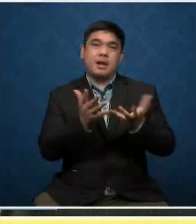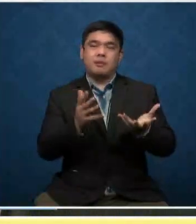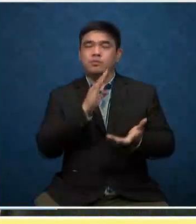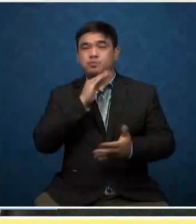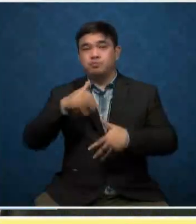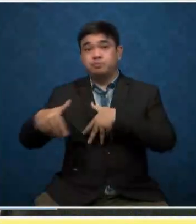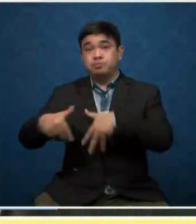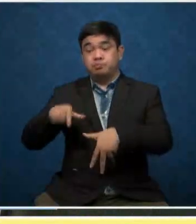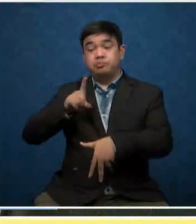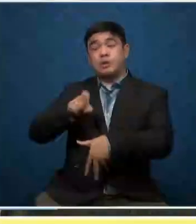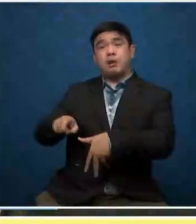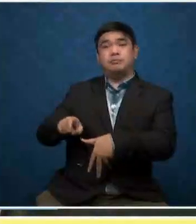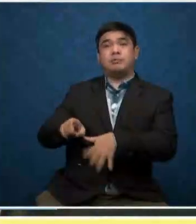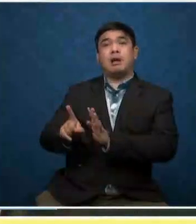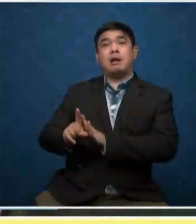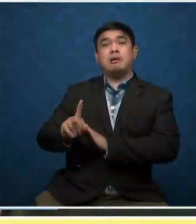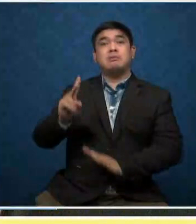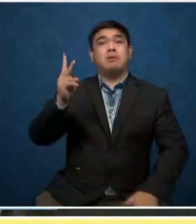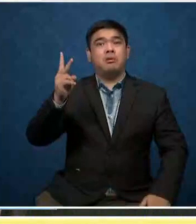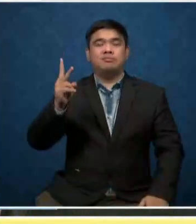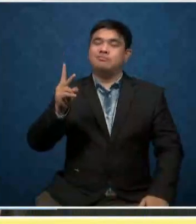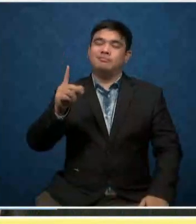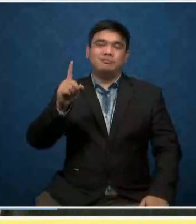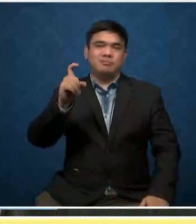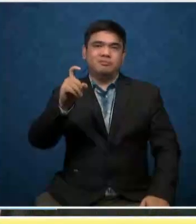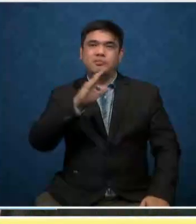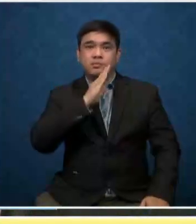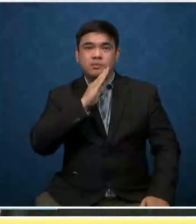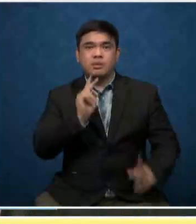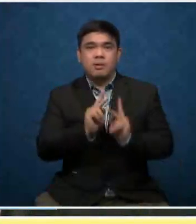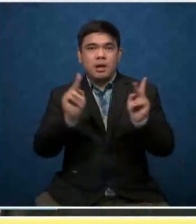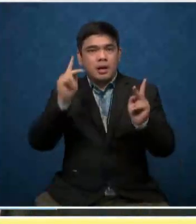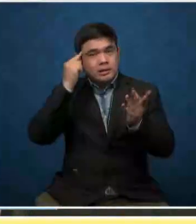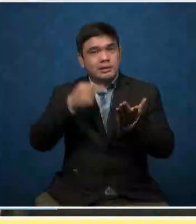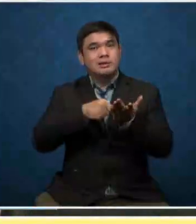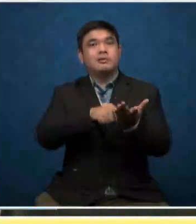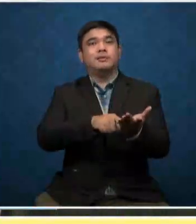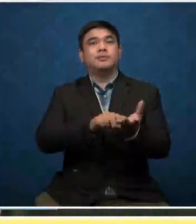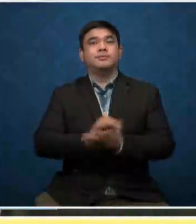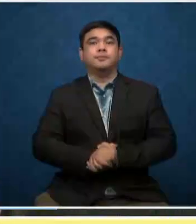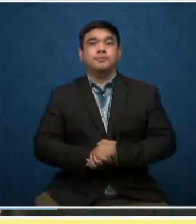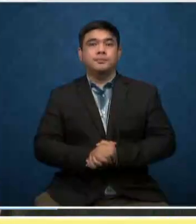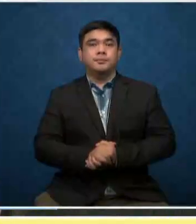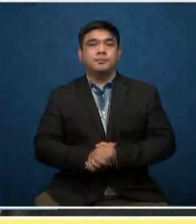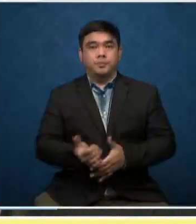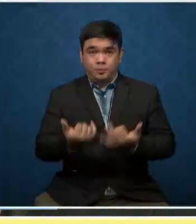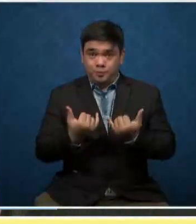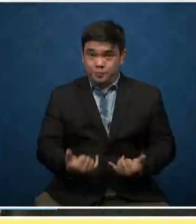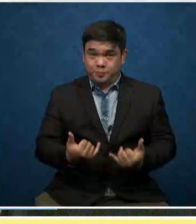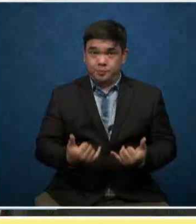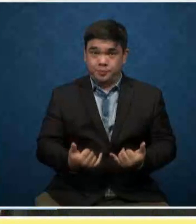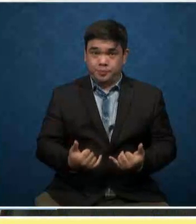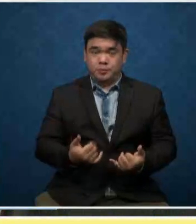ถามประชาชนถึง 2ครั้งตามที่คณะกรรมาธิการได้เสนอขึ้นมาแต่แรกเพราะฉะนั้นท้ายที่สุดนี้